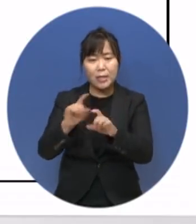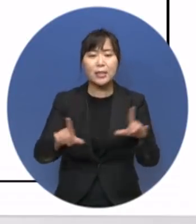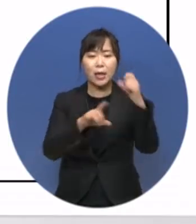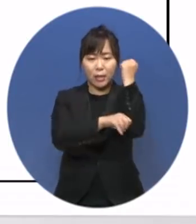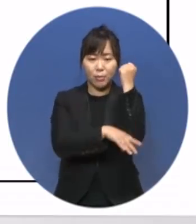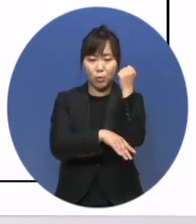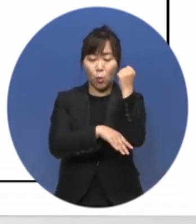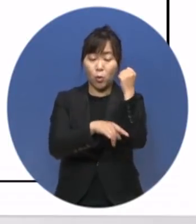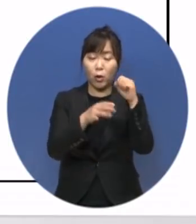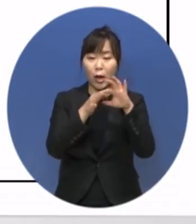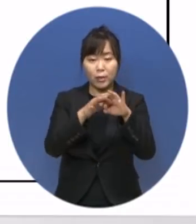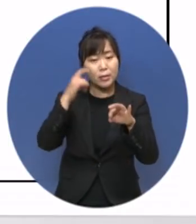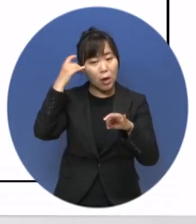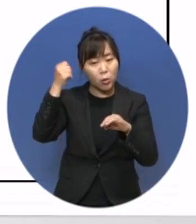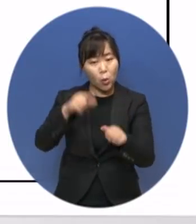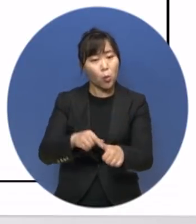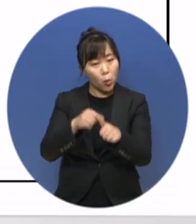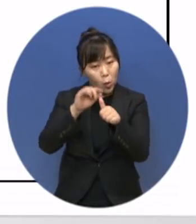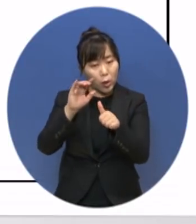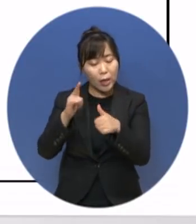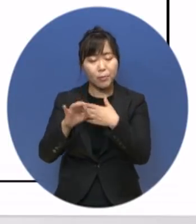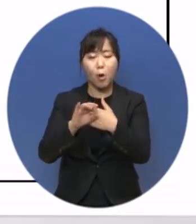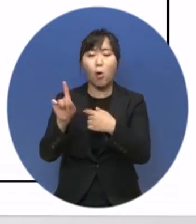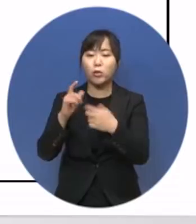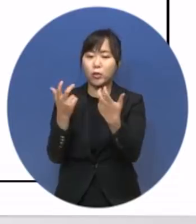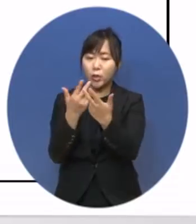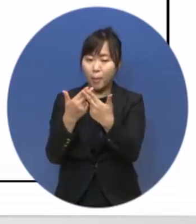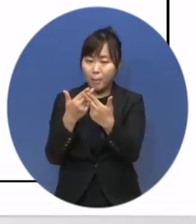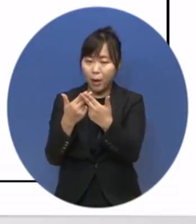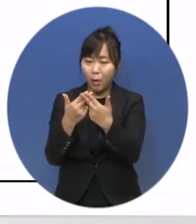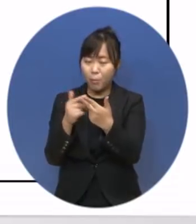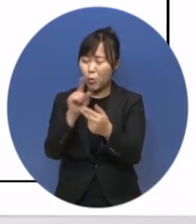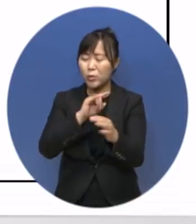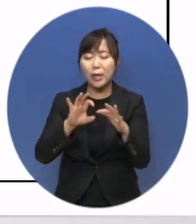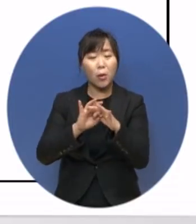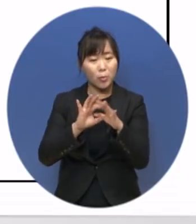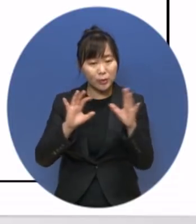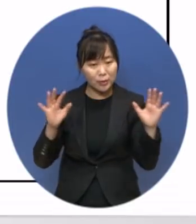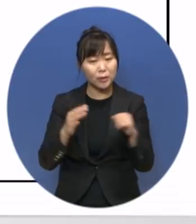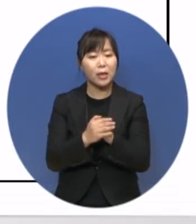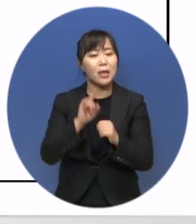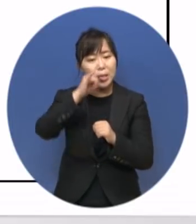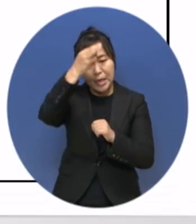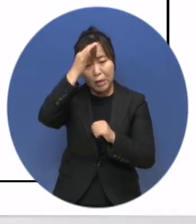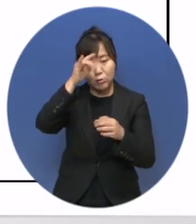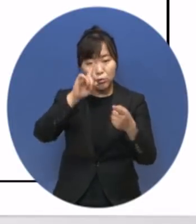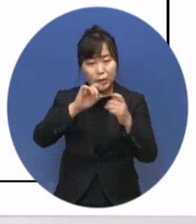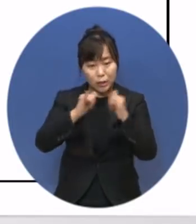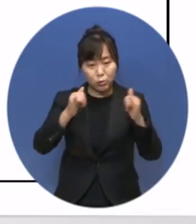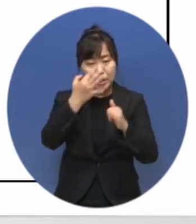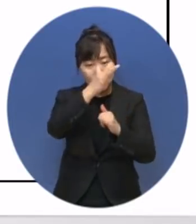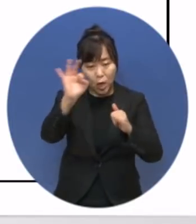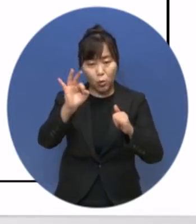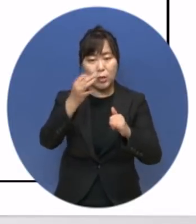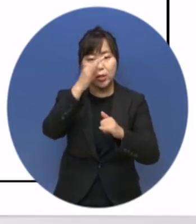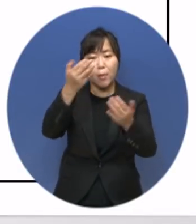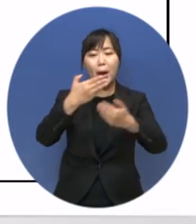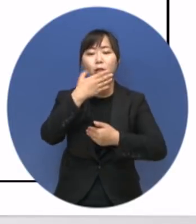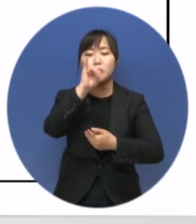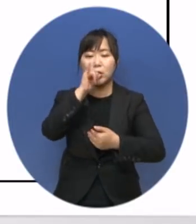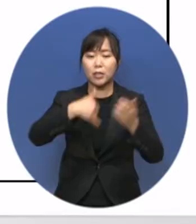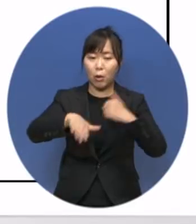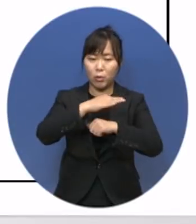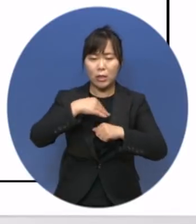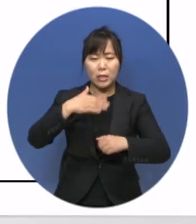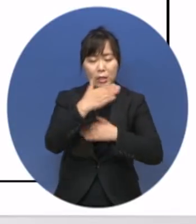생각하며 고용되었거나 어떤 협회에 관여하고 있는지에 여부와 관계없이 예술인을 인정받거나 인정받을 수 있는 경우로서